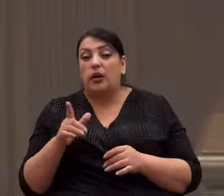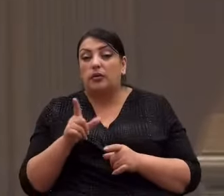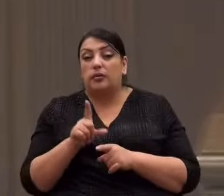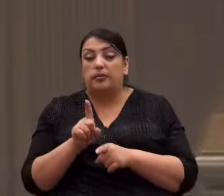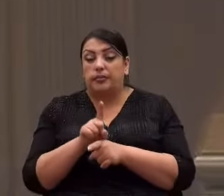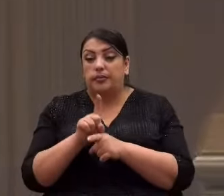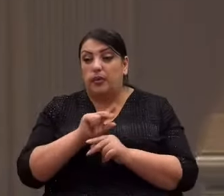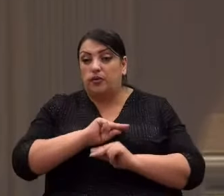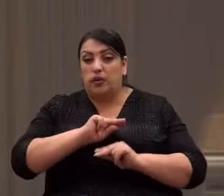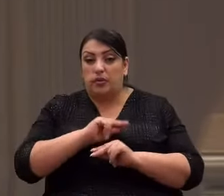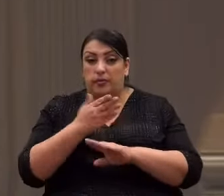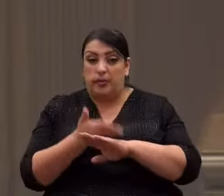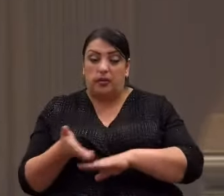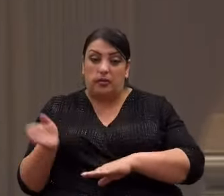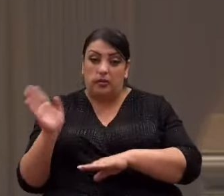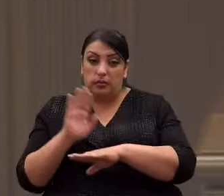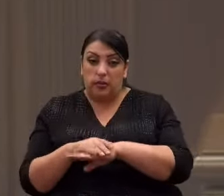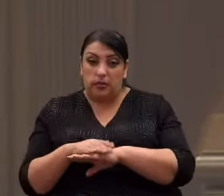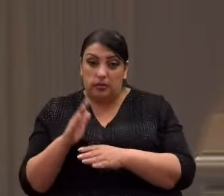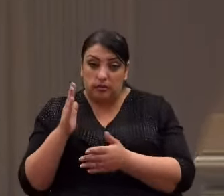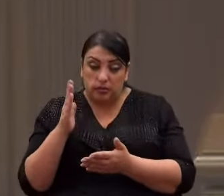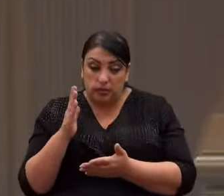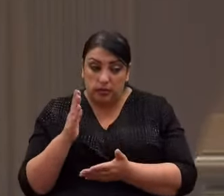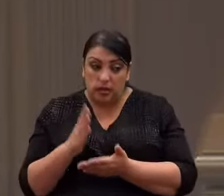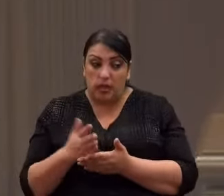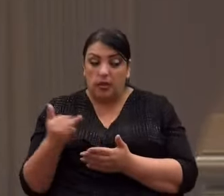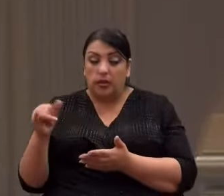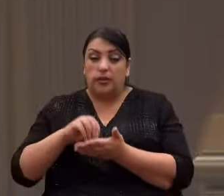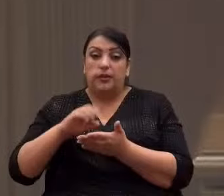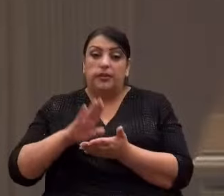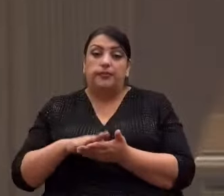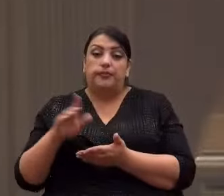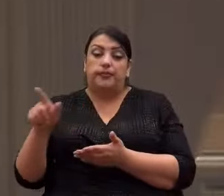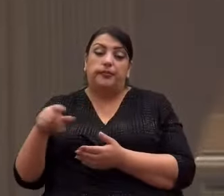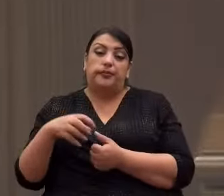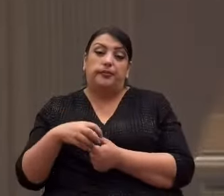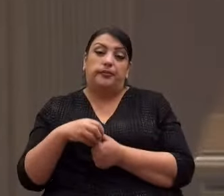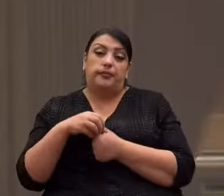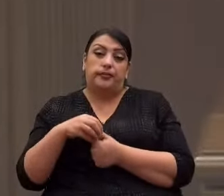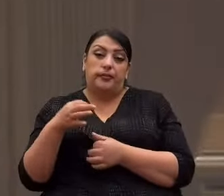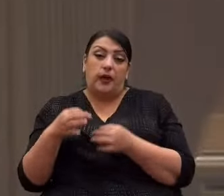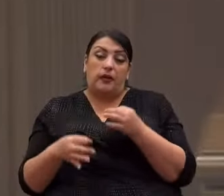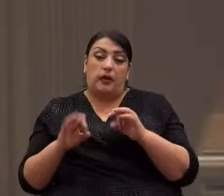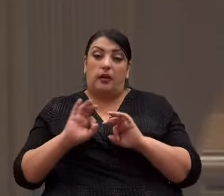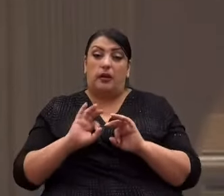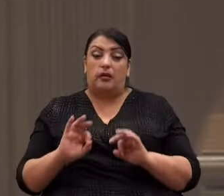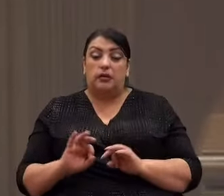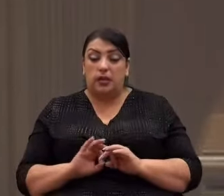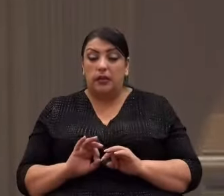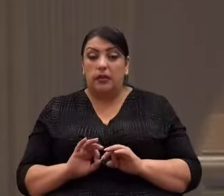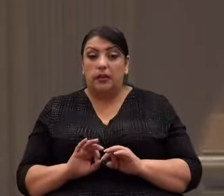ծանրաբեռնվածությունը, որովհետև այսօր, ինչպես նշեց Լիգին գլխավոր դատախազը,